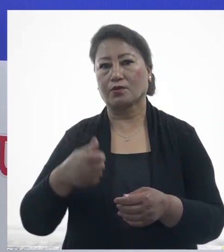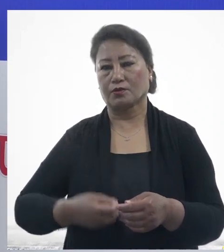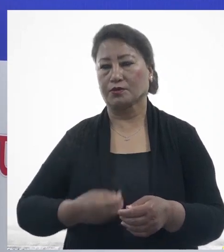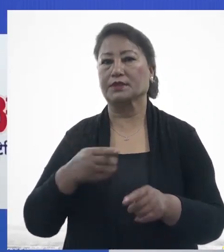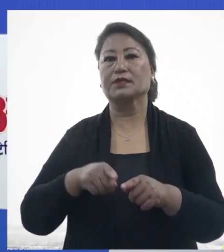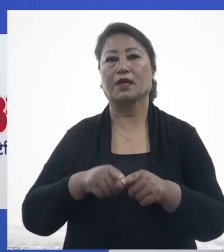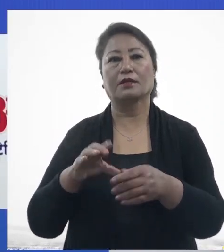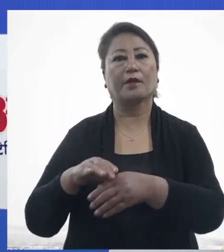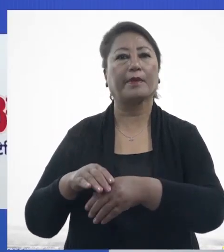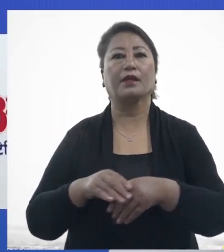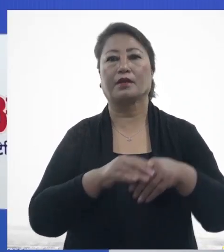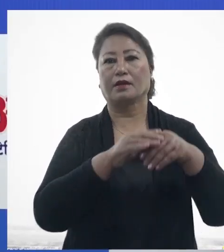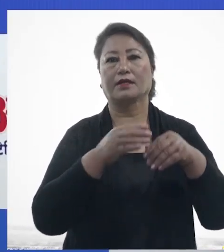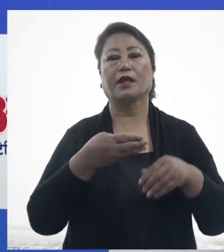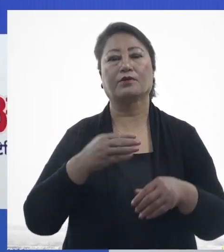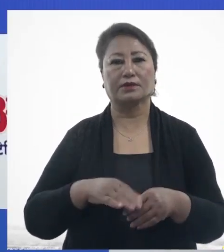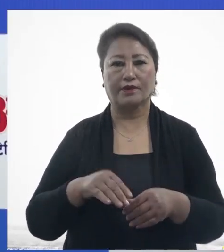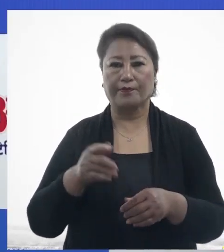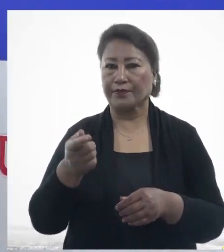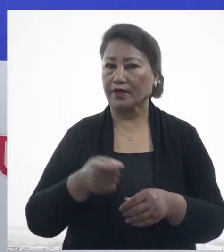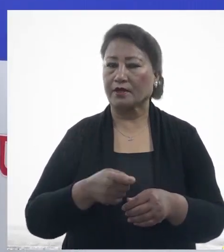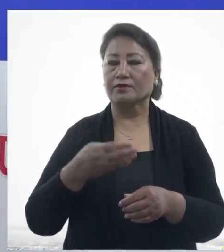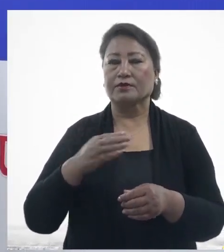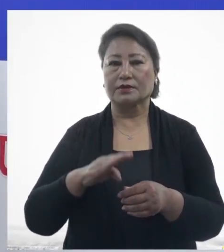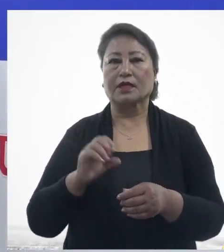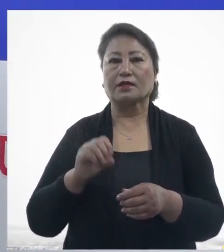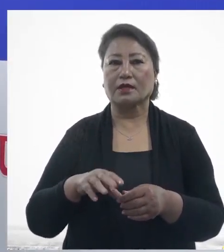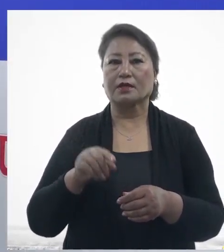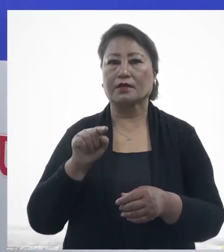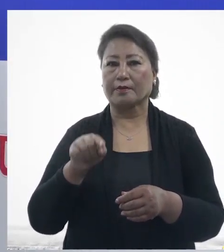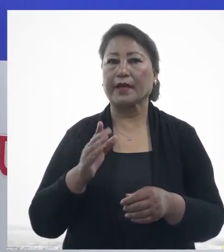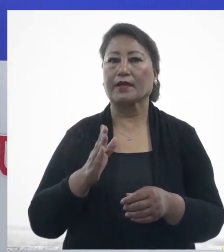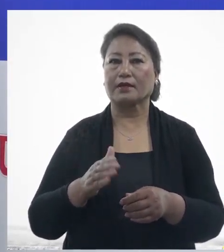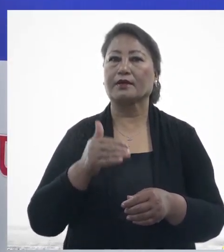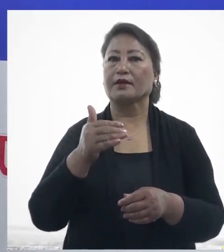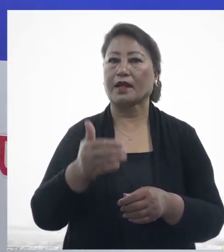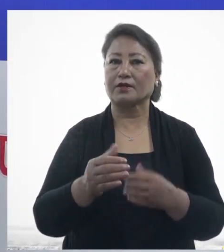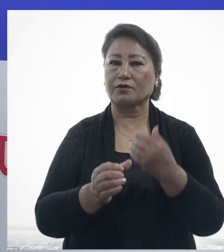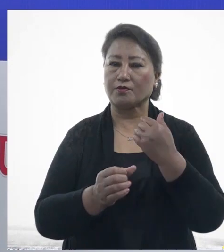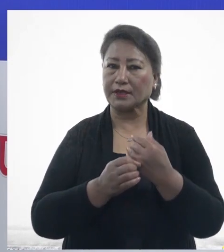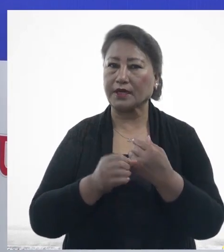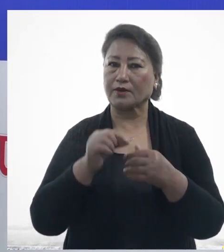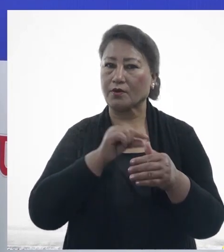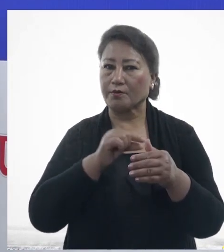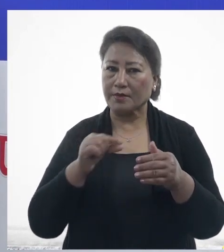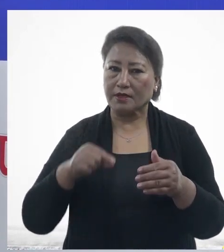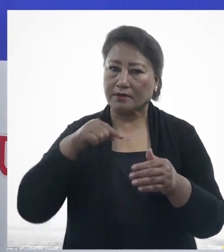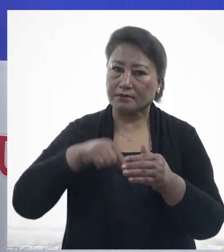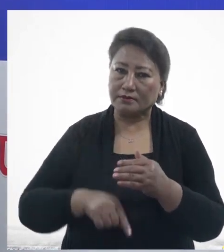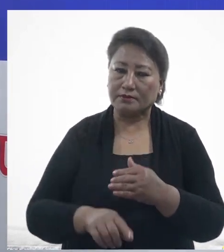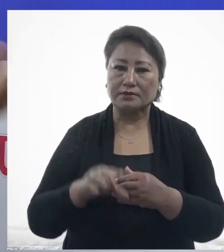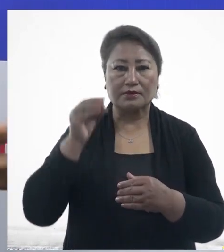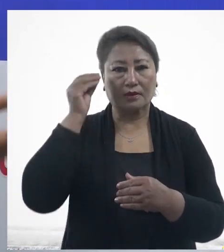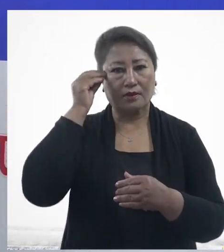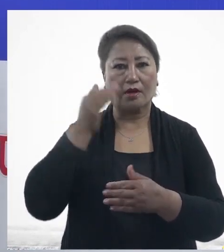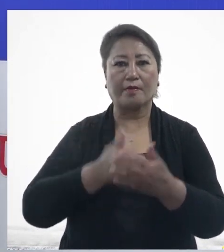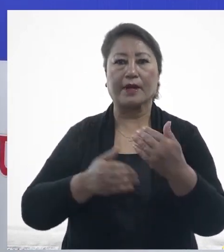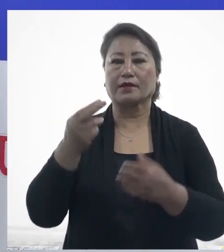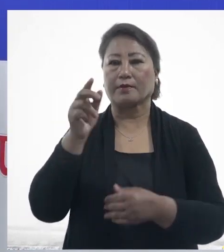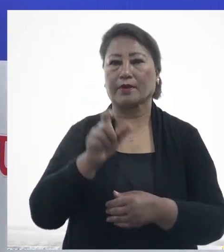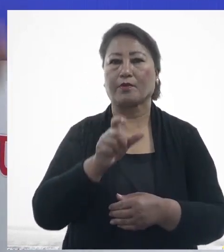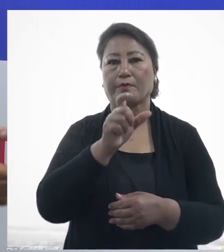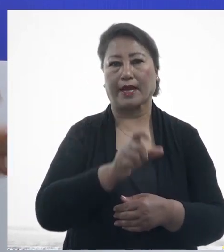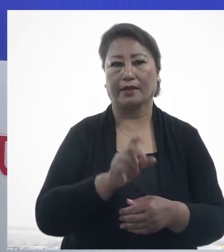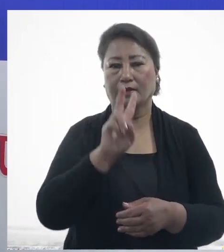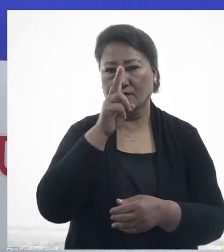लानुहुन्छ नि त, किनभने हजुरले किन्नु त किन्नु त्यो किन्नु नै हुन्छ। तर तपाईँले त्यसको पछाडि त्यो तपाईँले किनेको पैसा कहाँ जान्छ भन्दा अपाङ्गता भएको व्यक्ति या अपाङ्गता